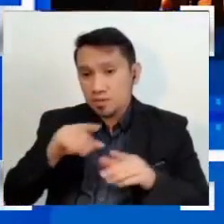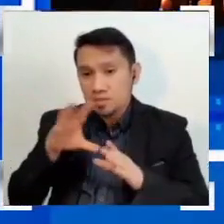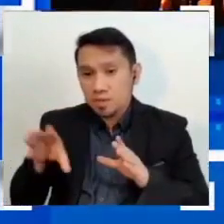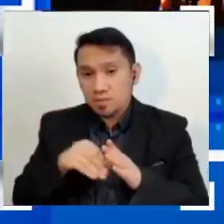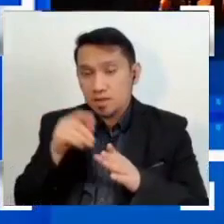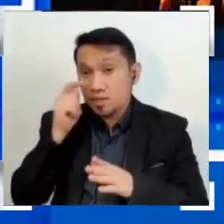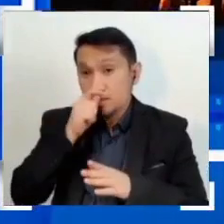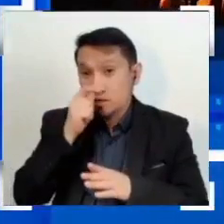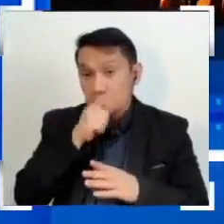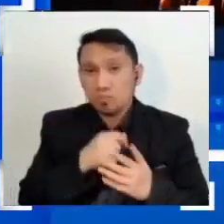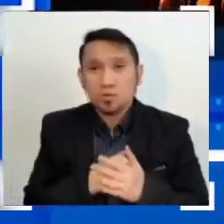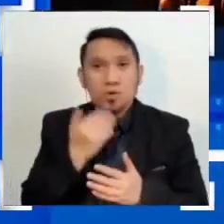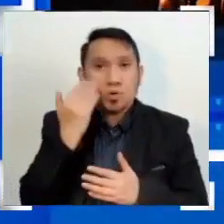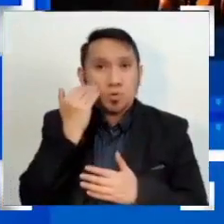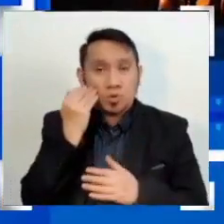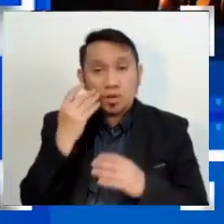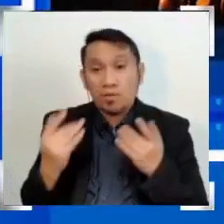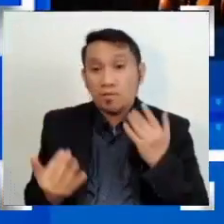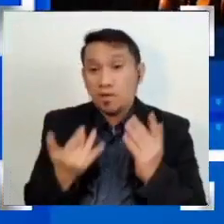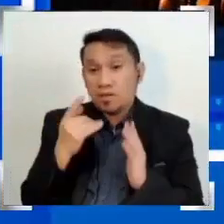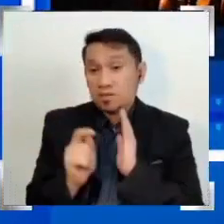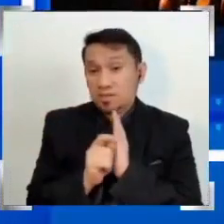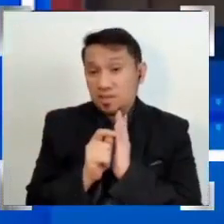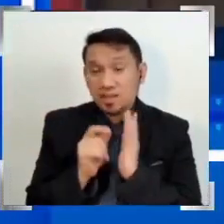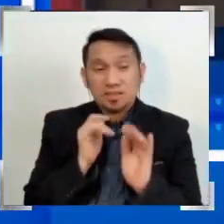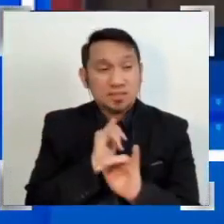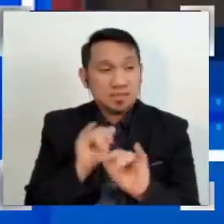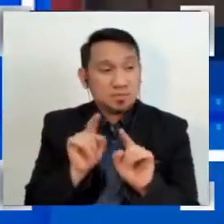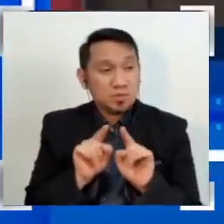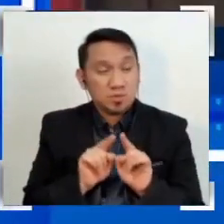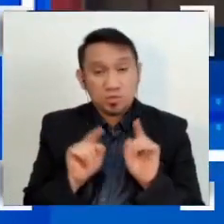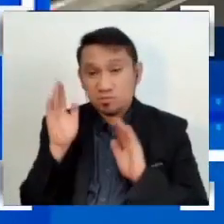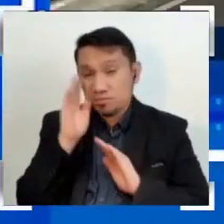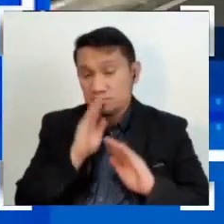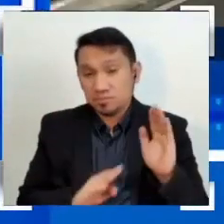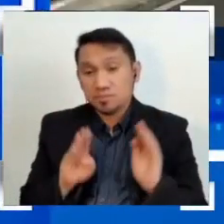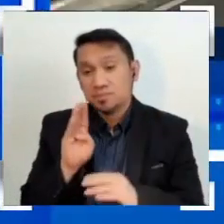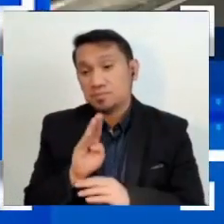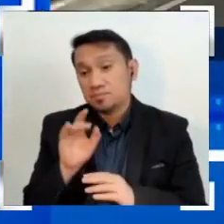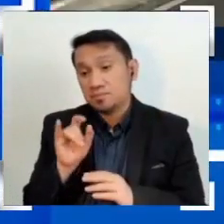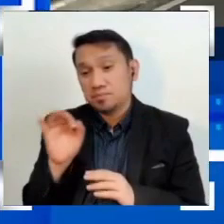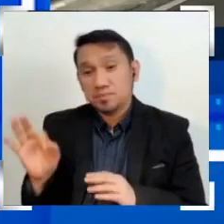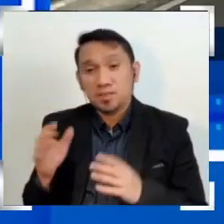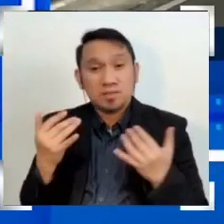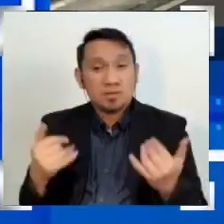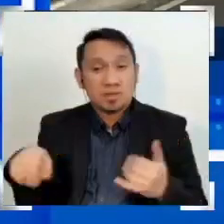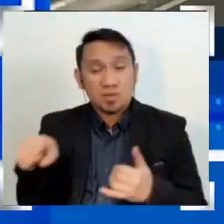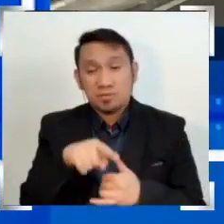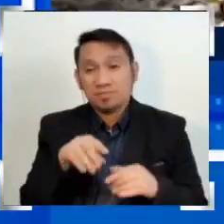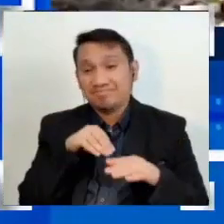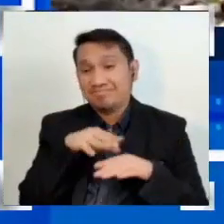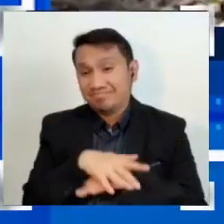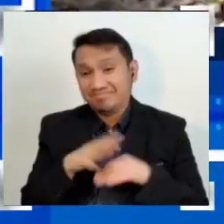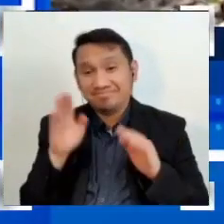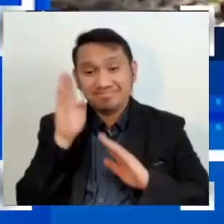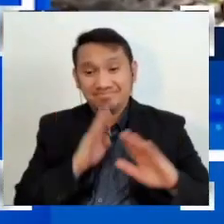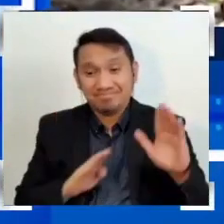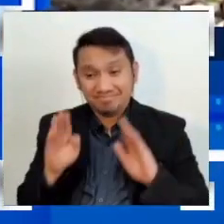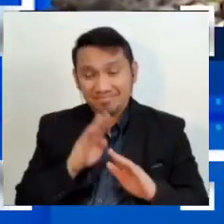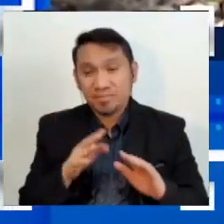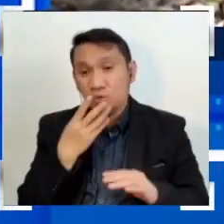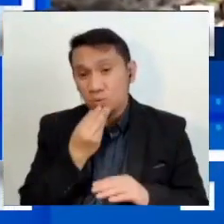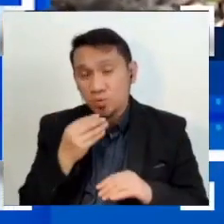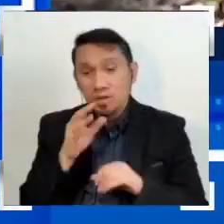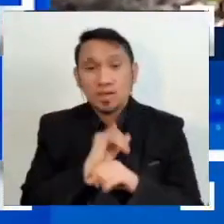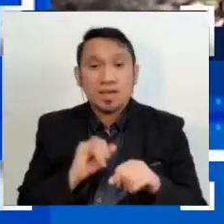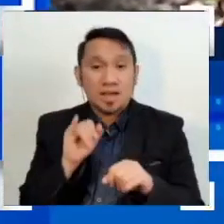Kakulangan sa fire trucks, problema pa rin sa bansa. Ayon sa Bureau of Fire Protection, ilan sa mga apektado ng problemang yan ay mga island